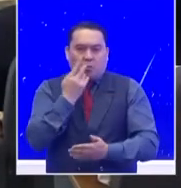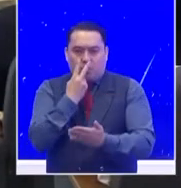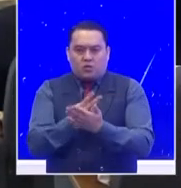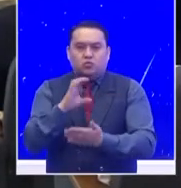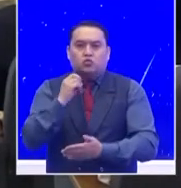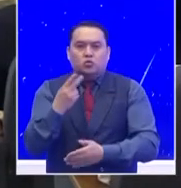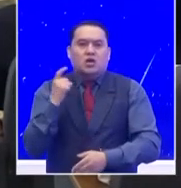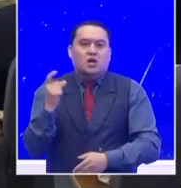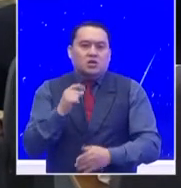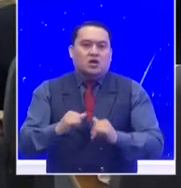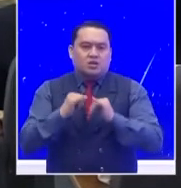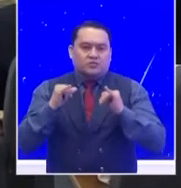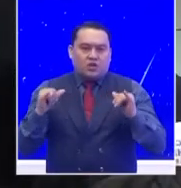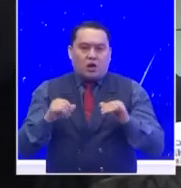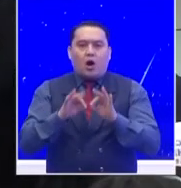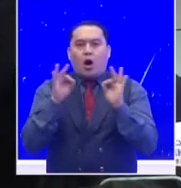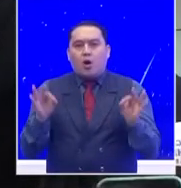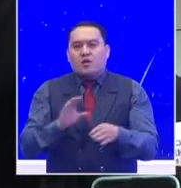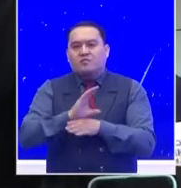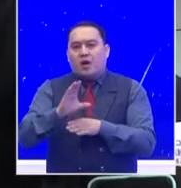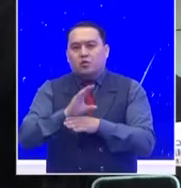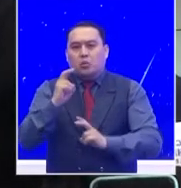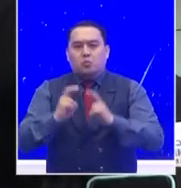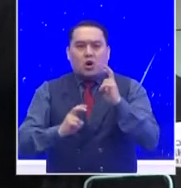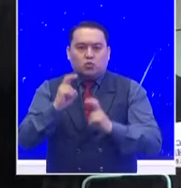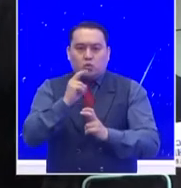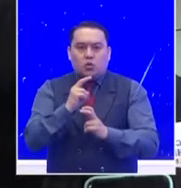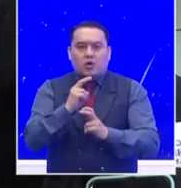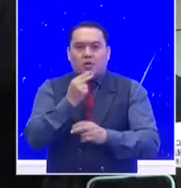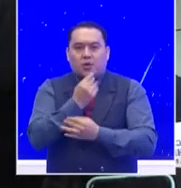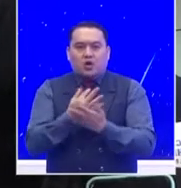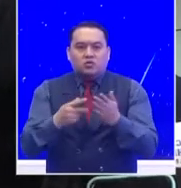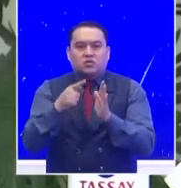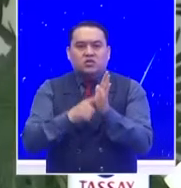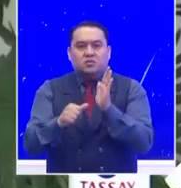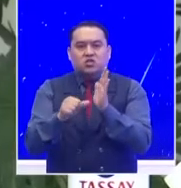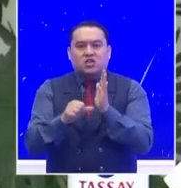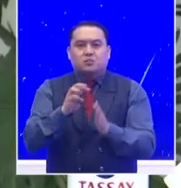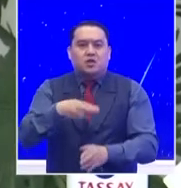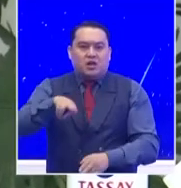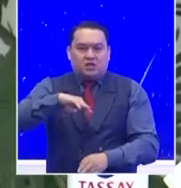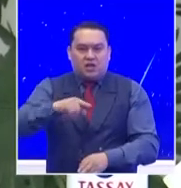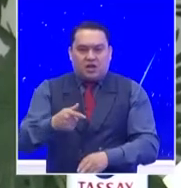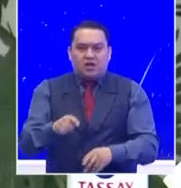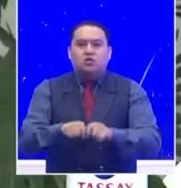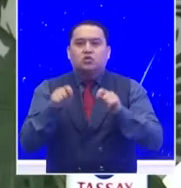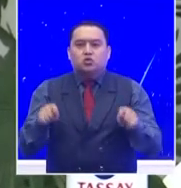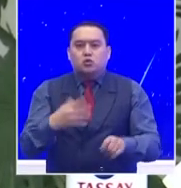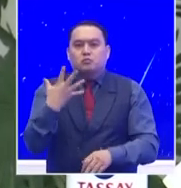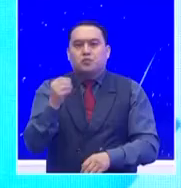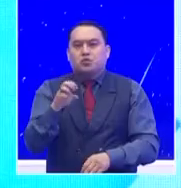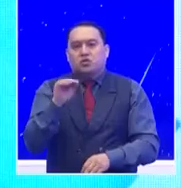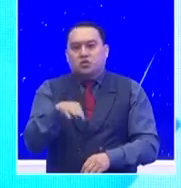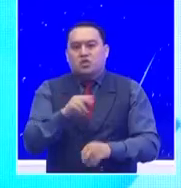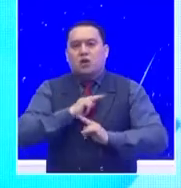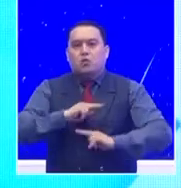показателях социально-экономического развития. К примеру, объем выпуска промышленной продукции составил 76 миллиардов тенге. Создано более